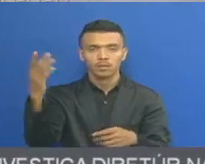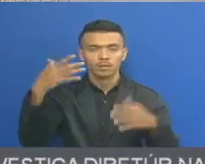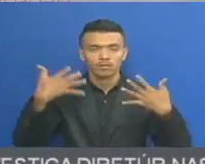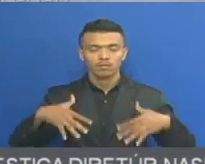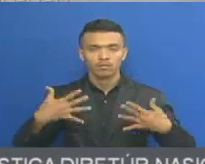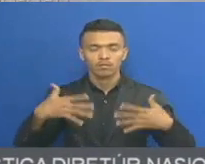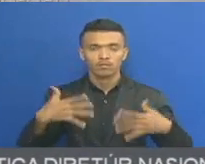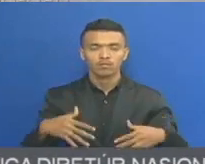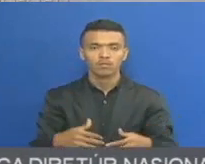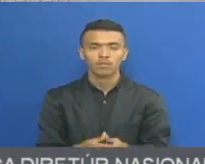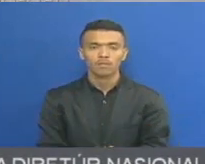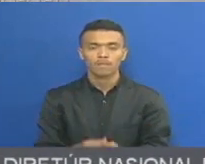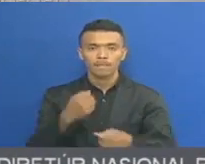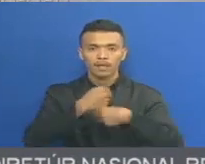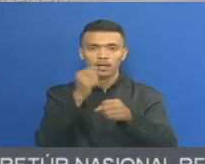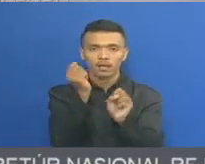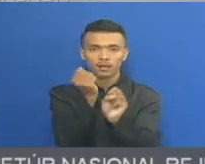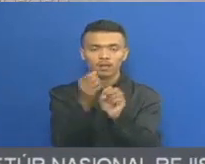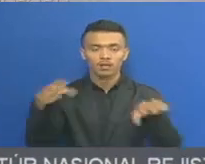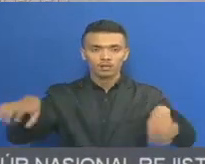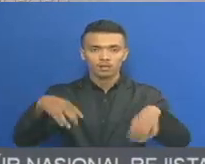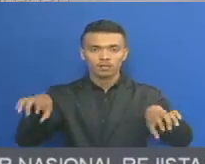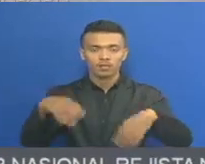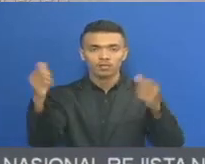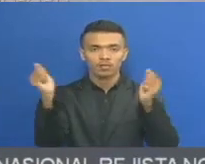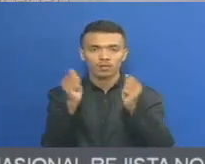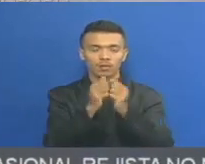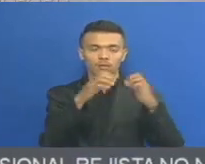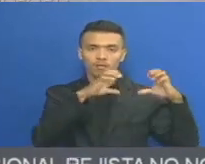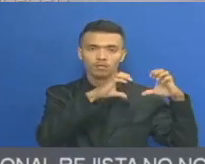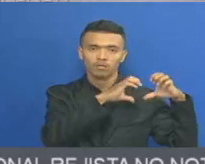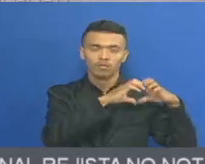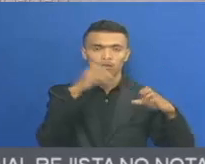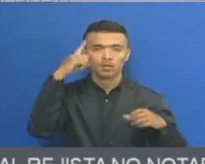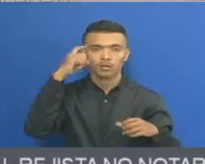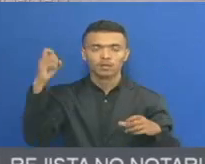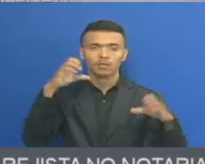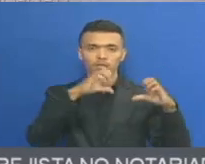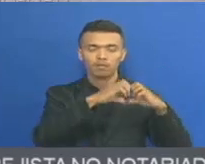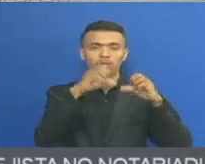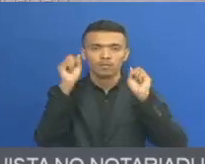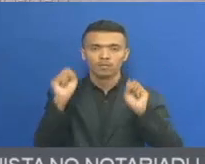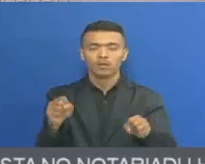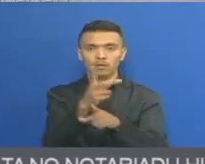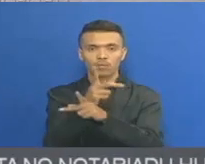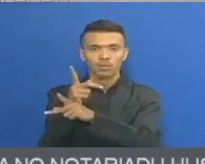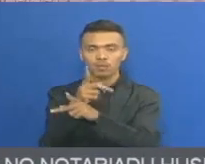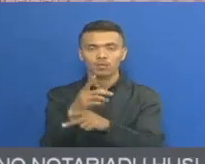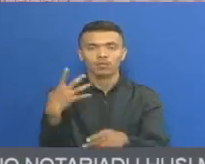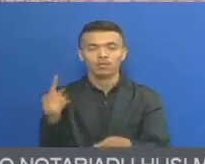funularan. Halauk nar hofuan. Tamba hofuan sebele salva etene